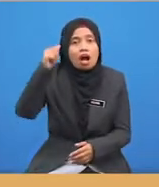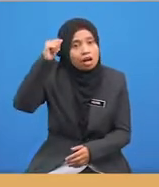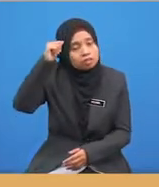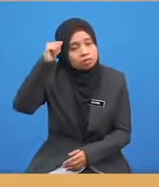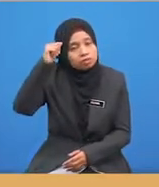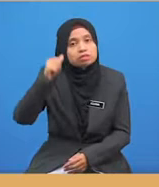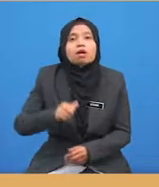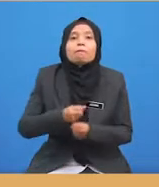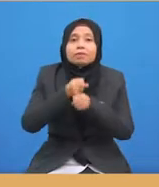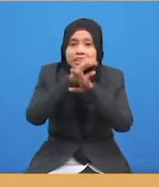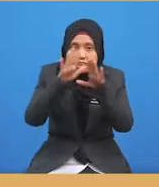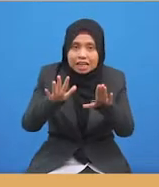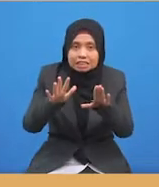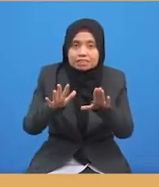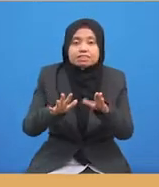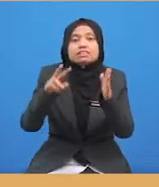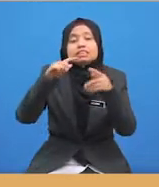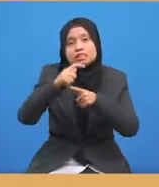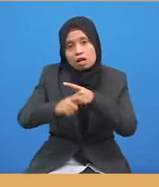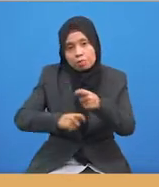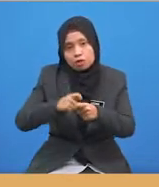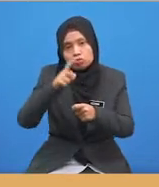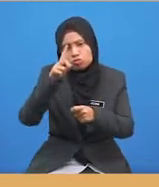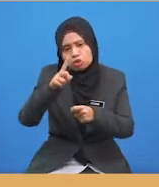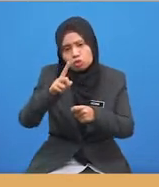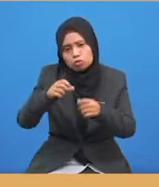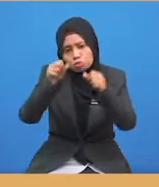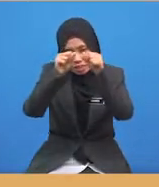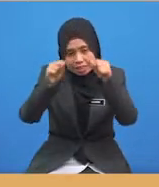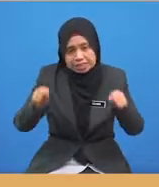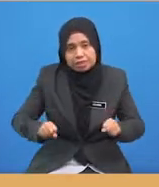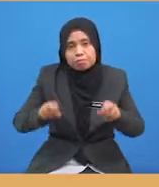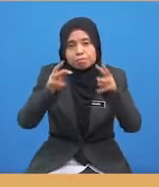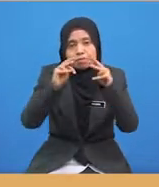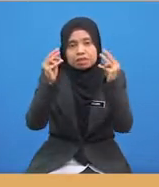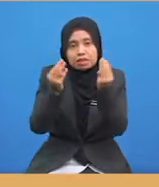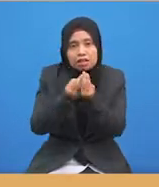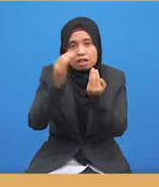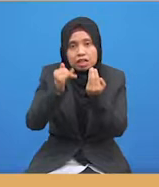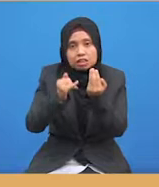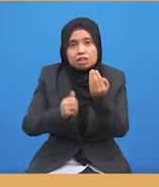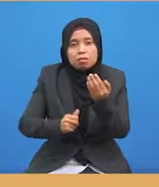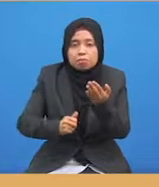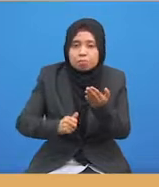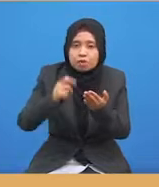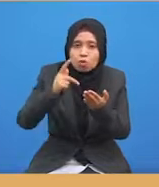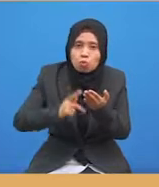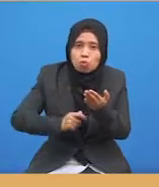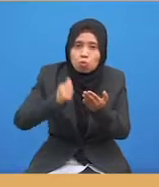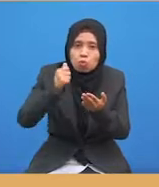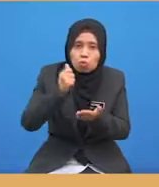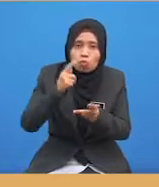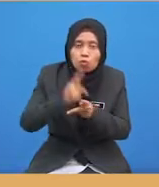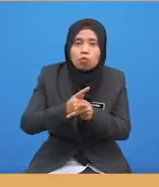Toynbee menjelaskan tamadun sebagai satu sistem masyarakat yang memperkasakan sistem